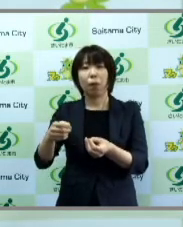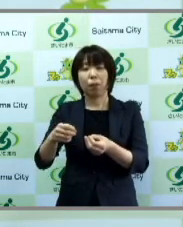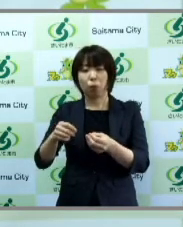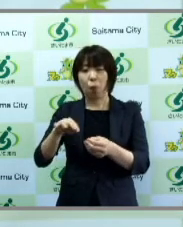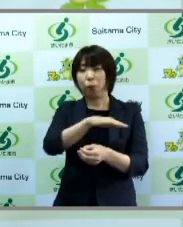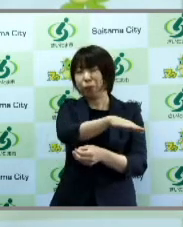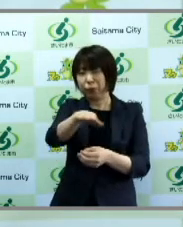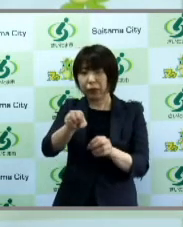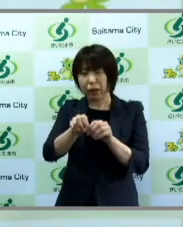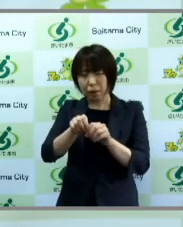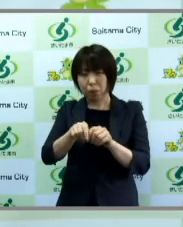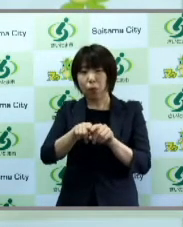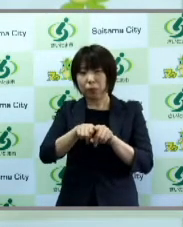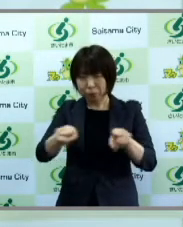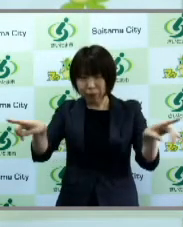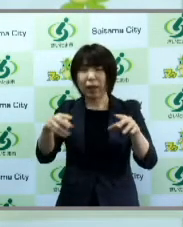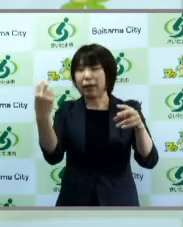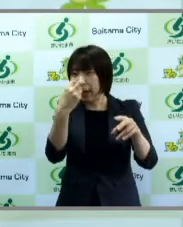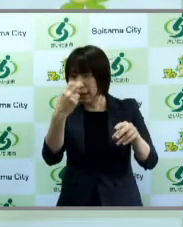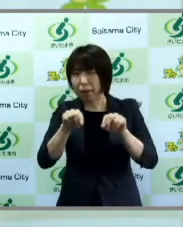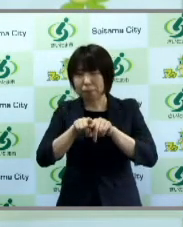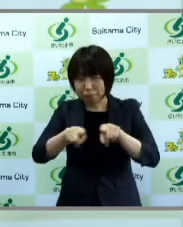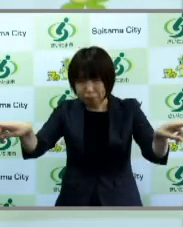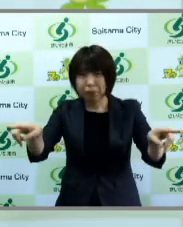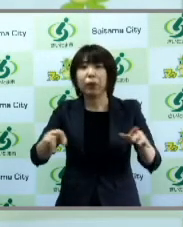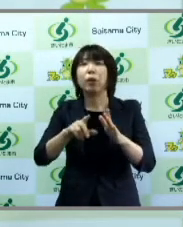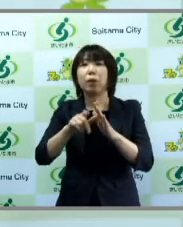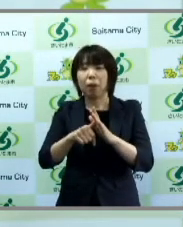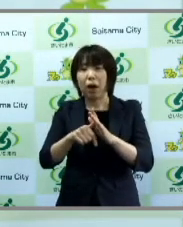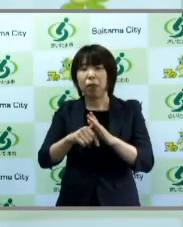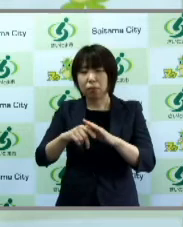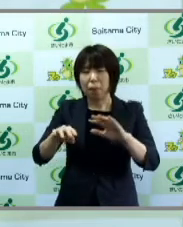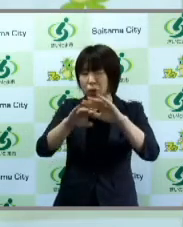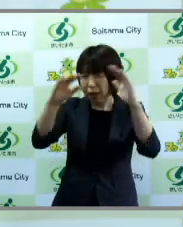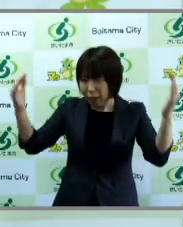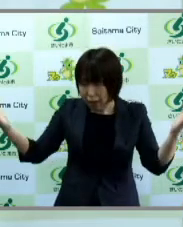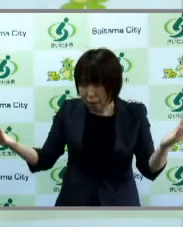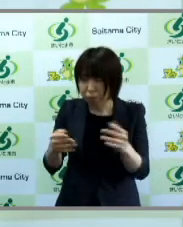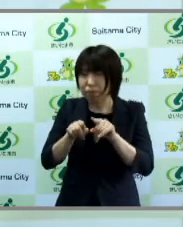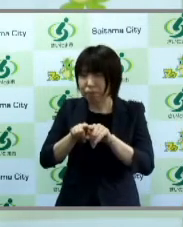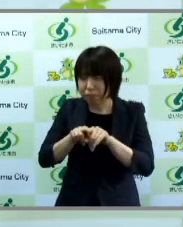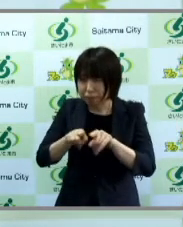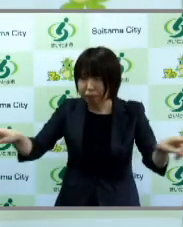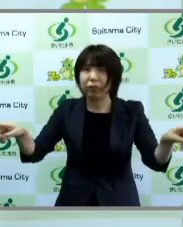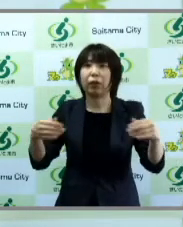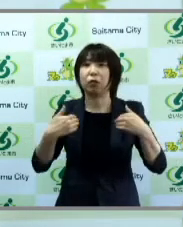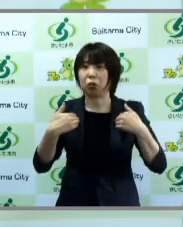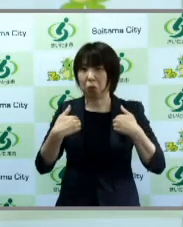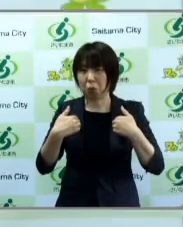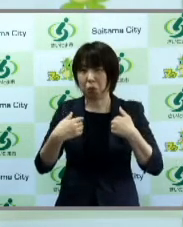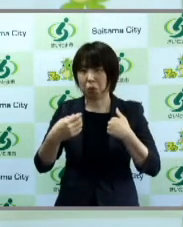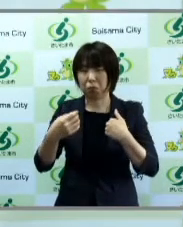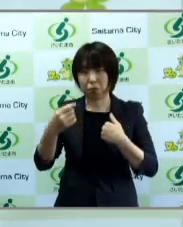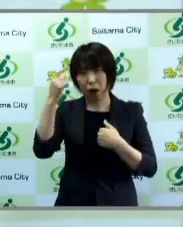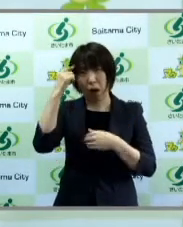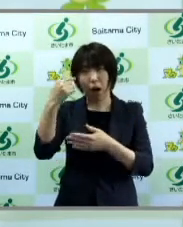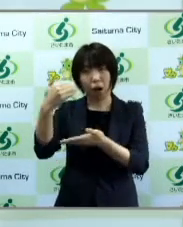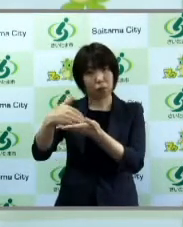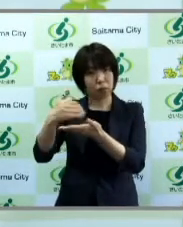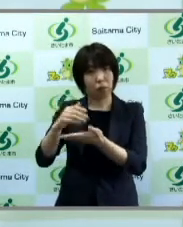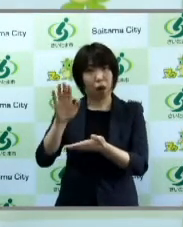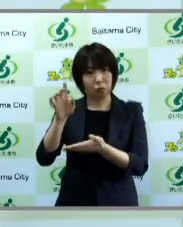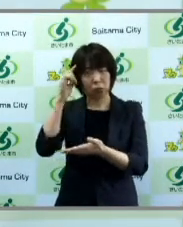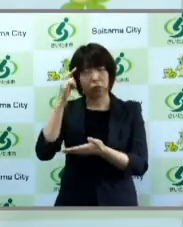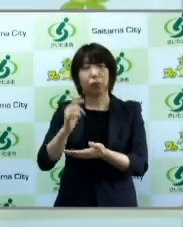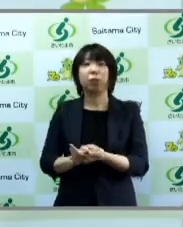なことも考えたというふうにおっしゃってたんですけれどもその一斉検査をとりあえずやってみてもちろん結果が出て